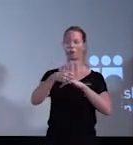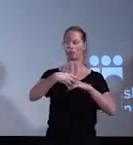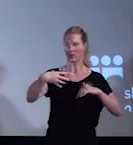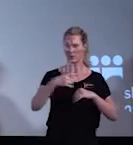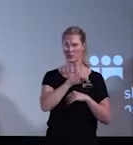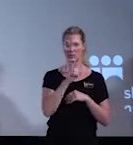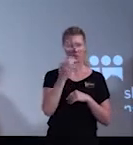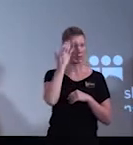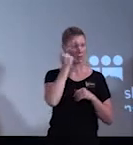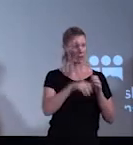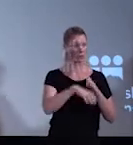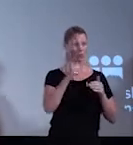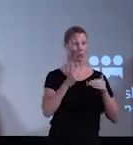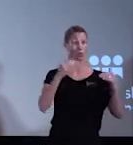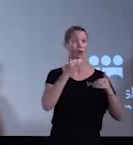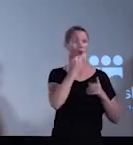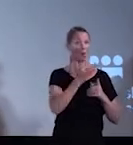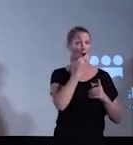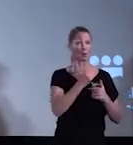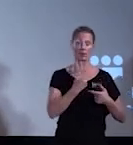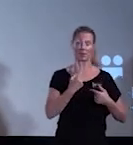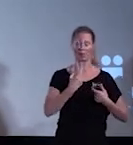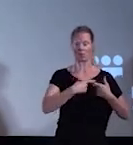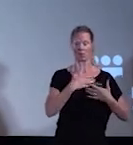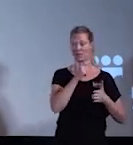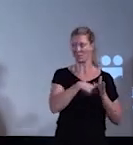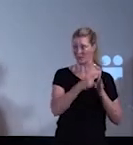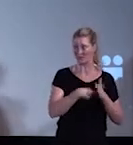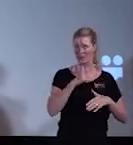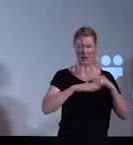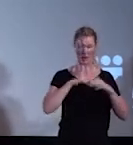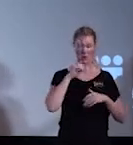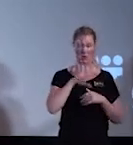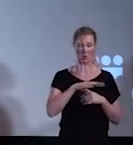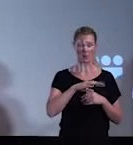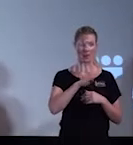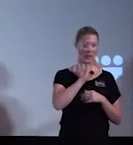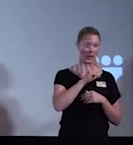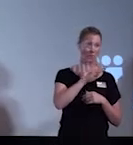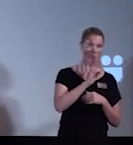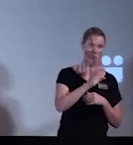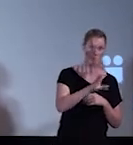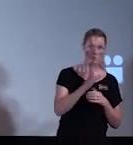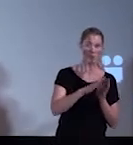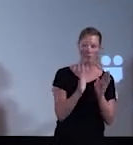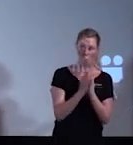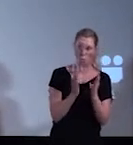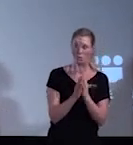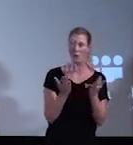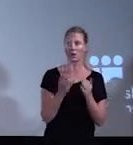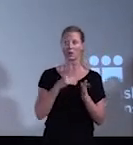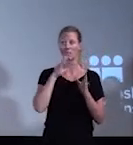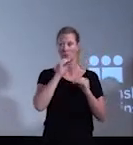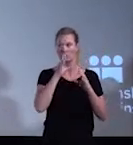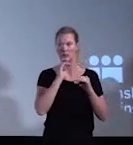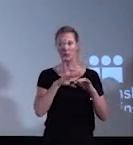Sen kan vi ta upp den stora frågan, och den rör ju inte bara filmen, utan det handlar ju om e-moms på böcker och